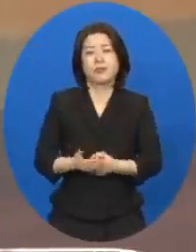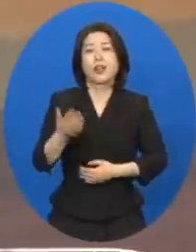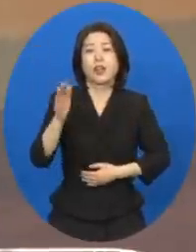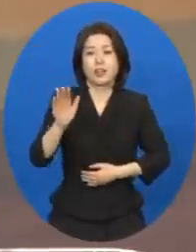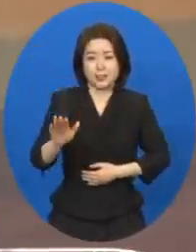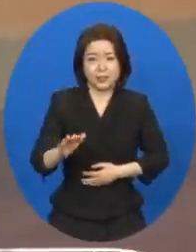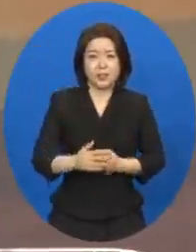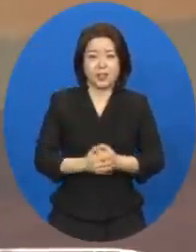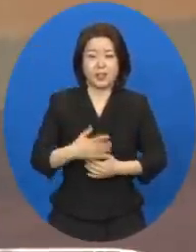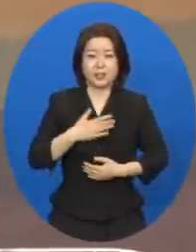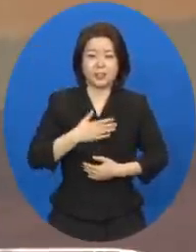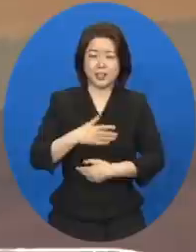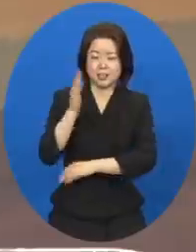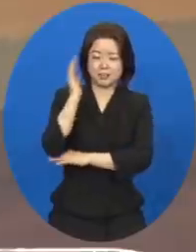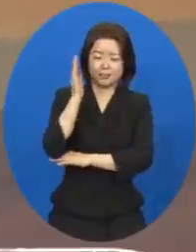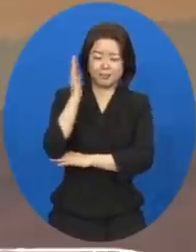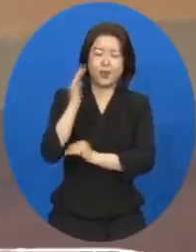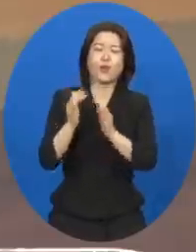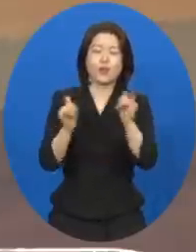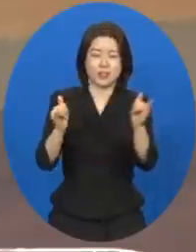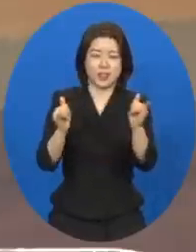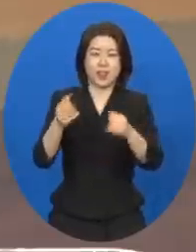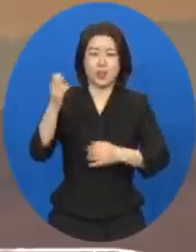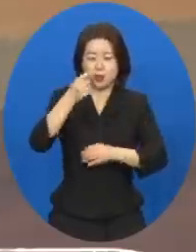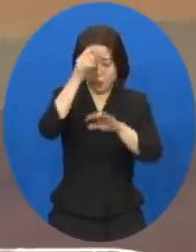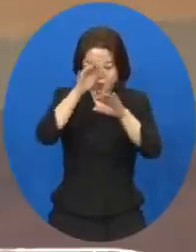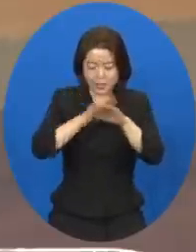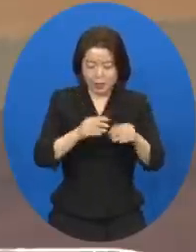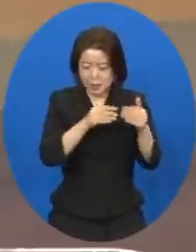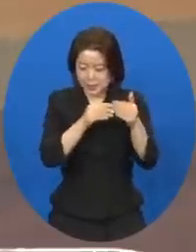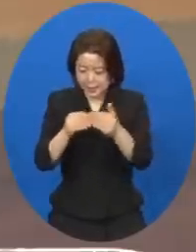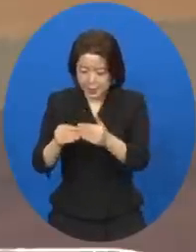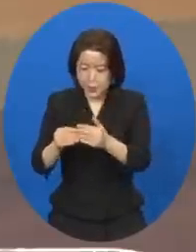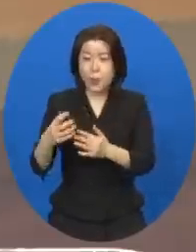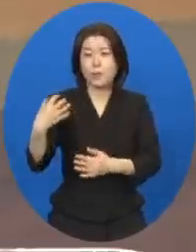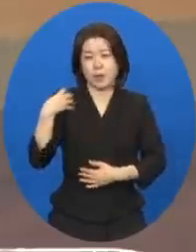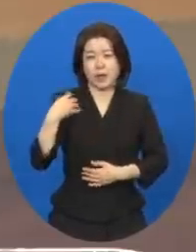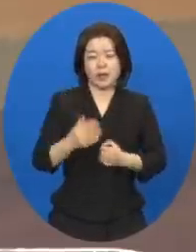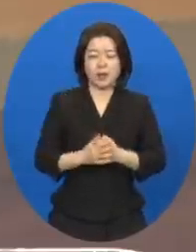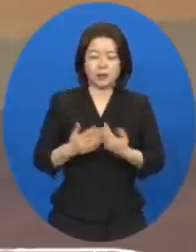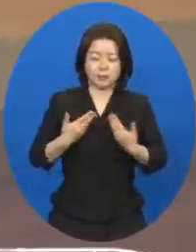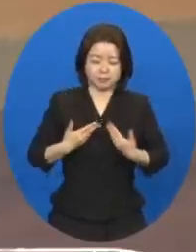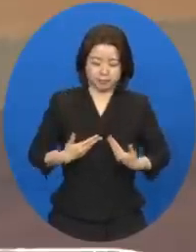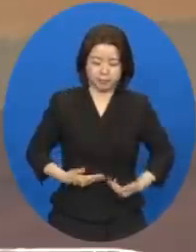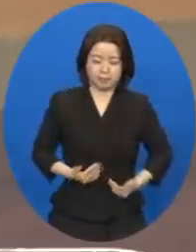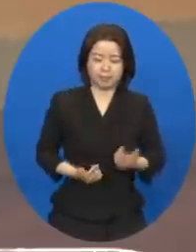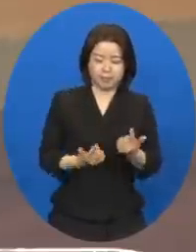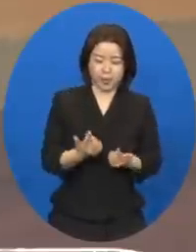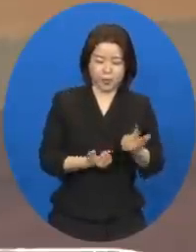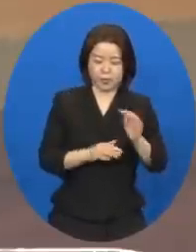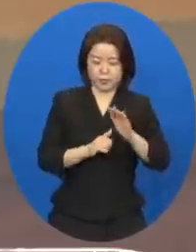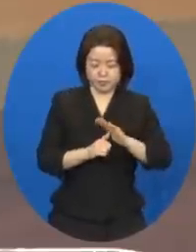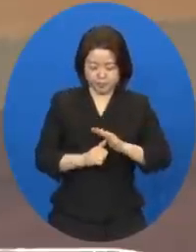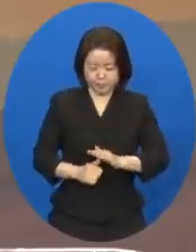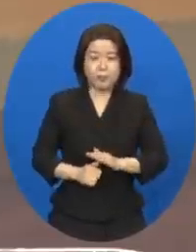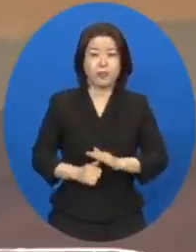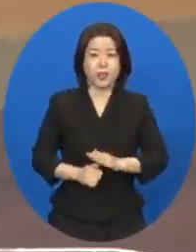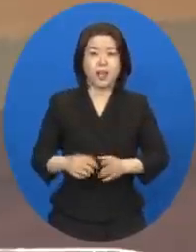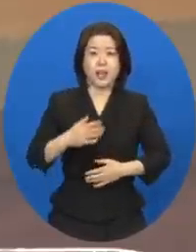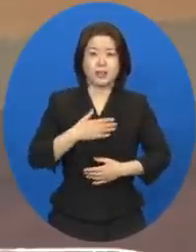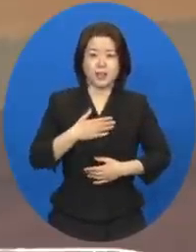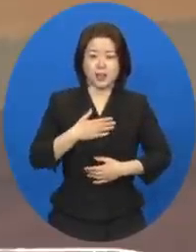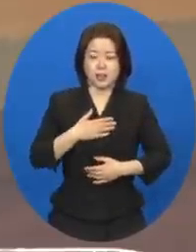제가 설교자잖아요. 또 예배를 인도해야 되니까 절제해야 돼. 아, 내가 너무